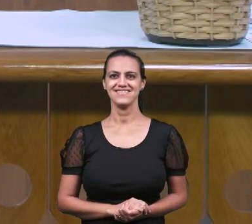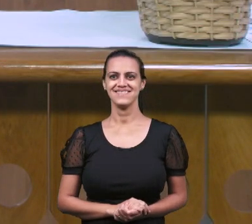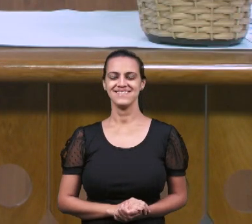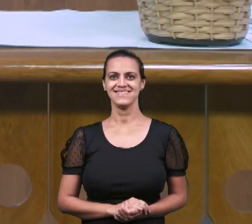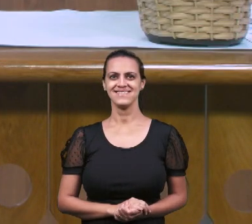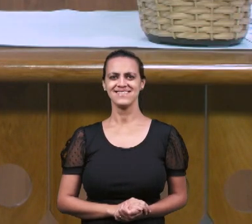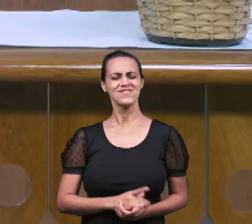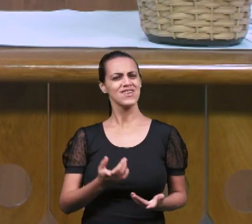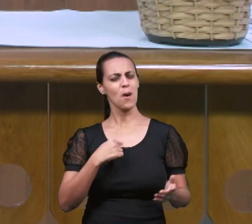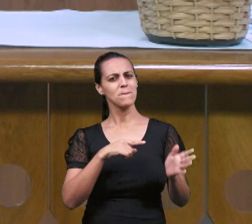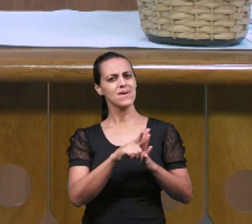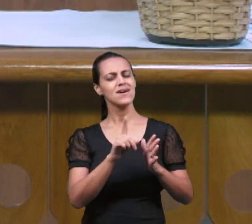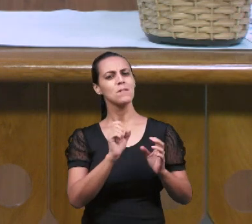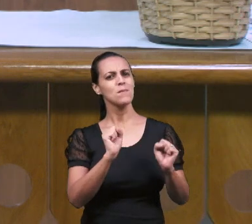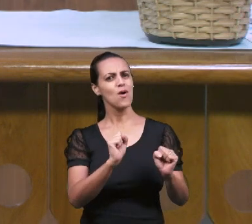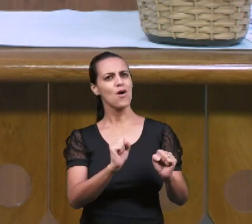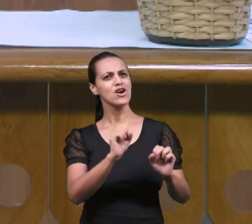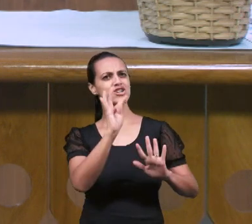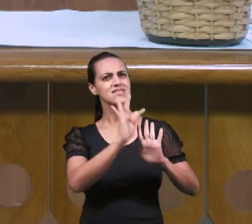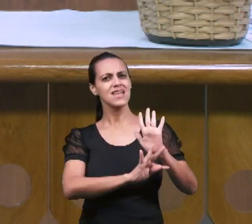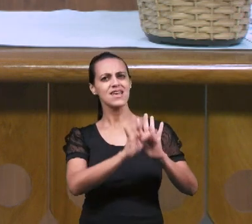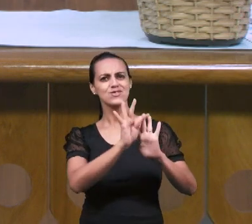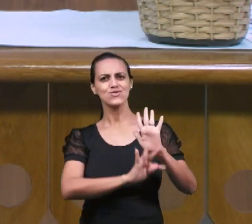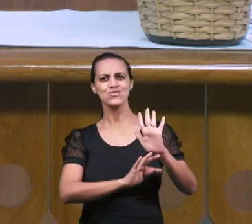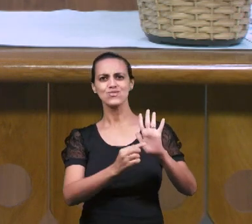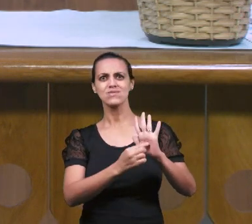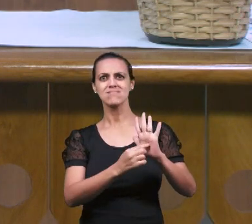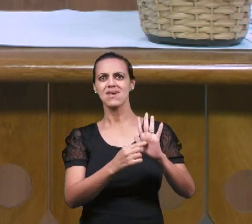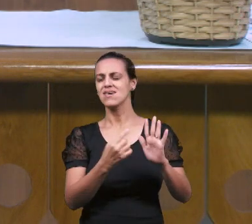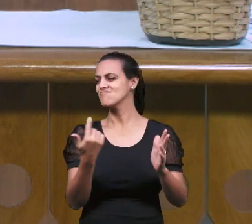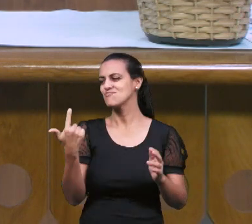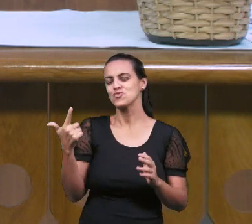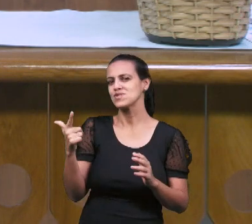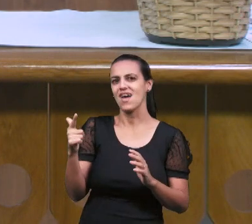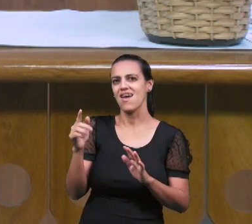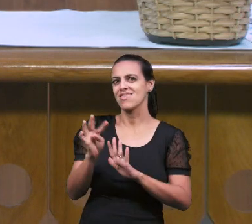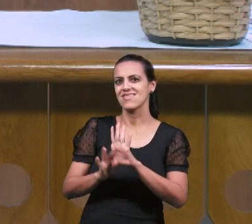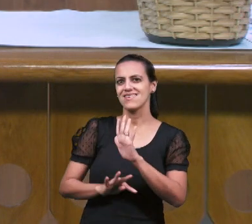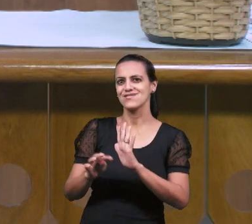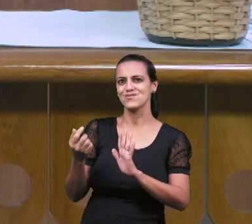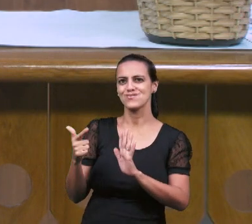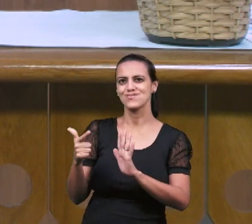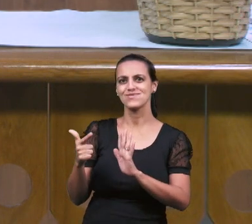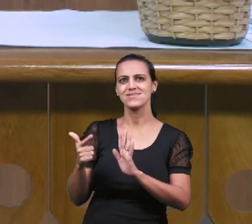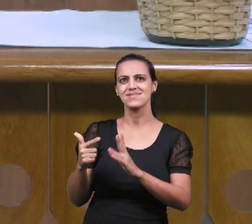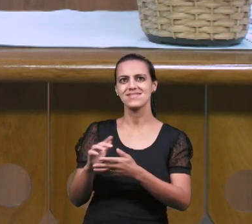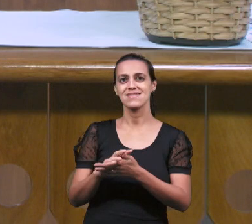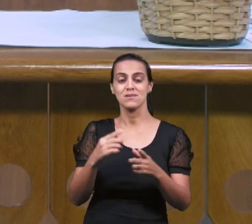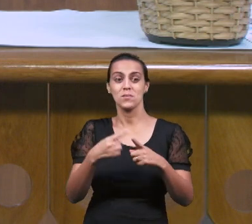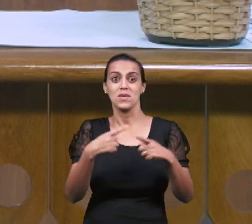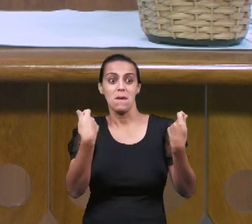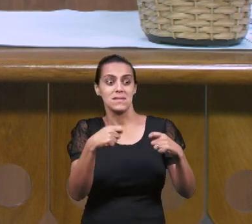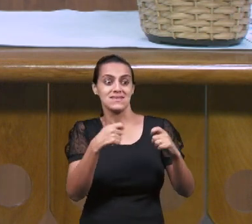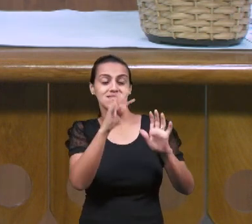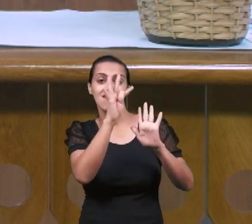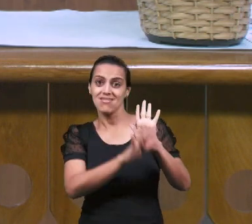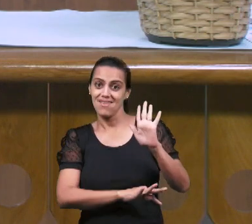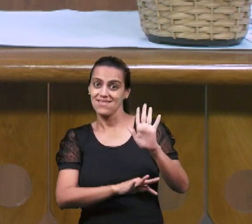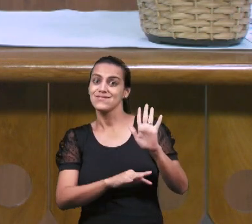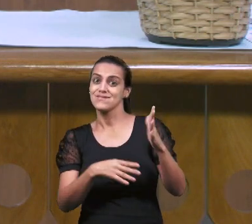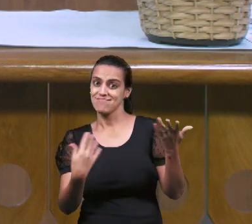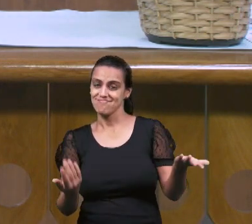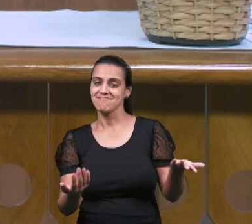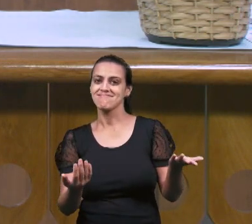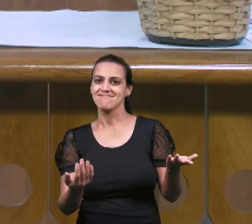Josias, tu n'as pas oublié de mettre le texte? Non, il est là. Le texte fondamental, sinon on ne trouve